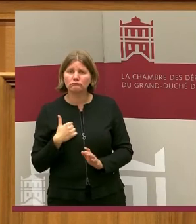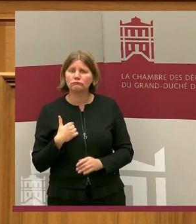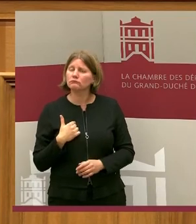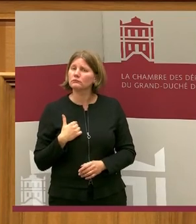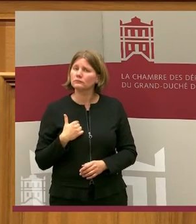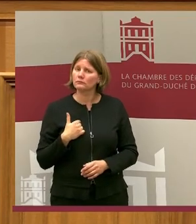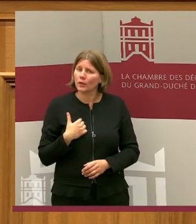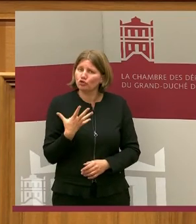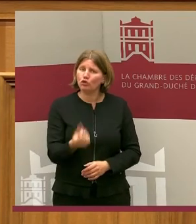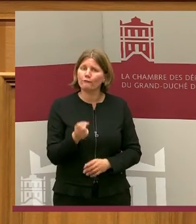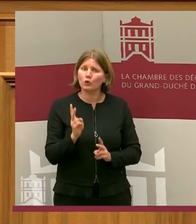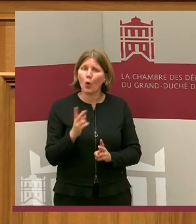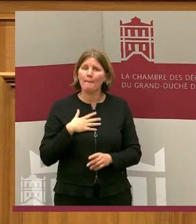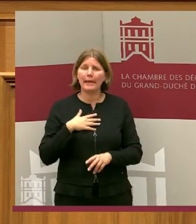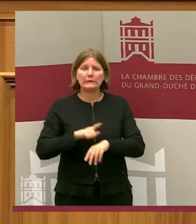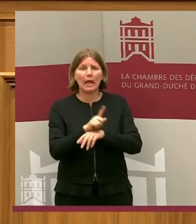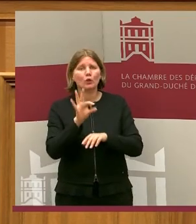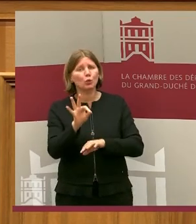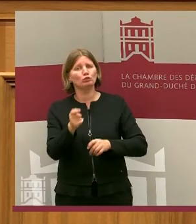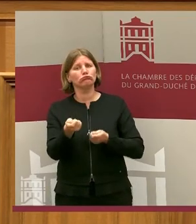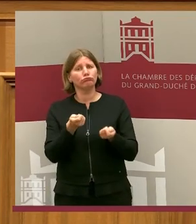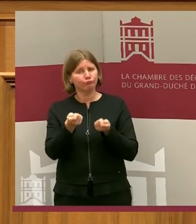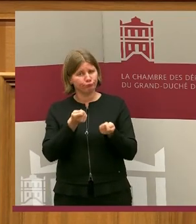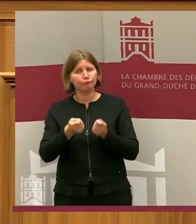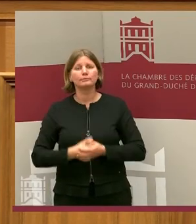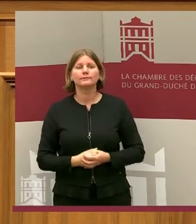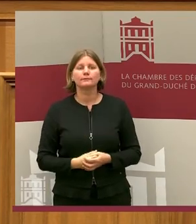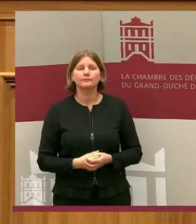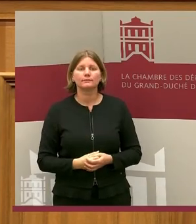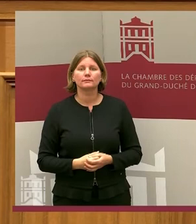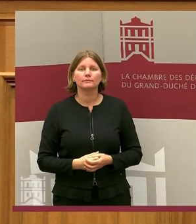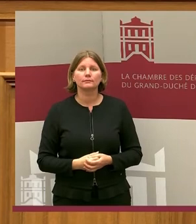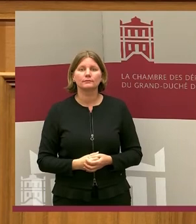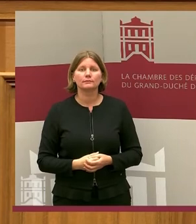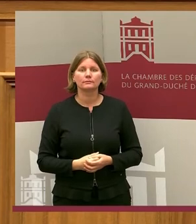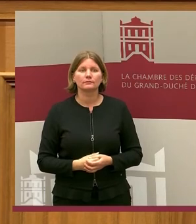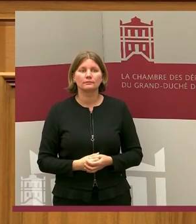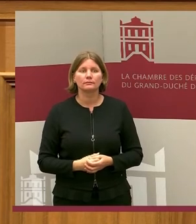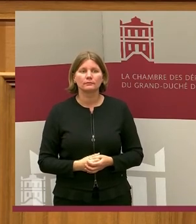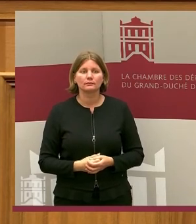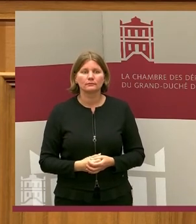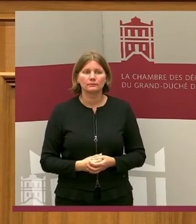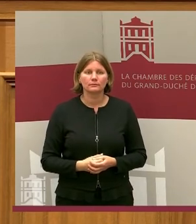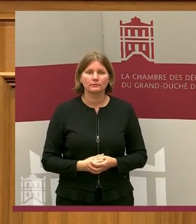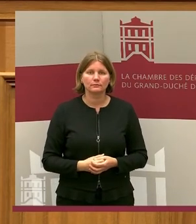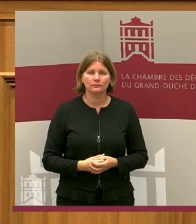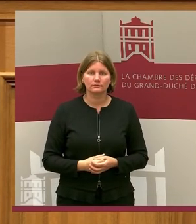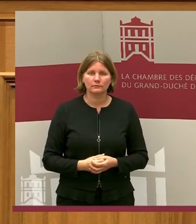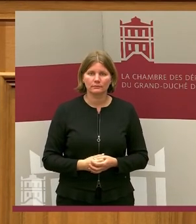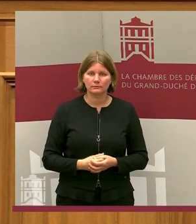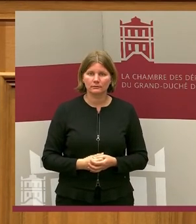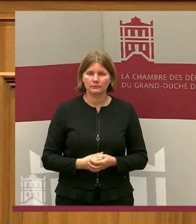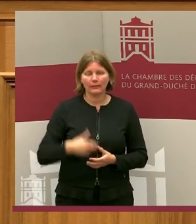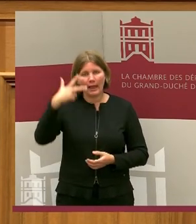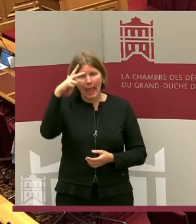Ich kriege mein Zeit gut geregelt. Mach dir keine Sorgen damit. Herr Klemmer, natürlich, der ist einfach kein Zeit für einen Vorkommen, aber dann